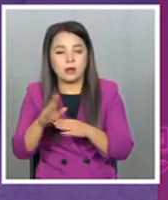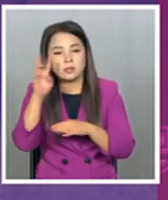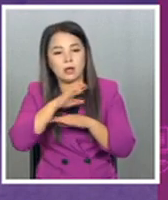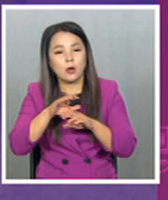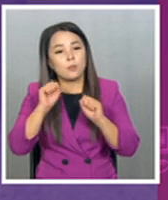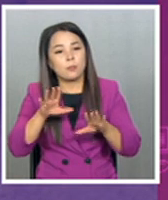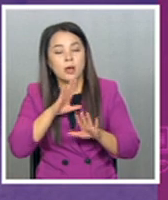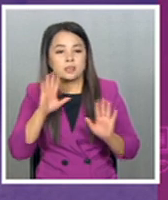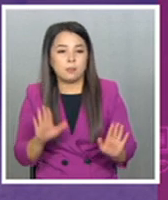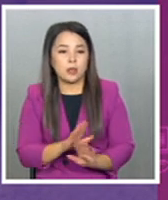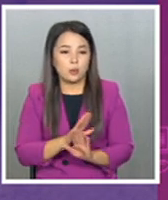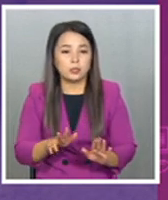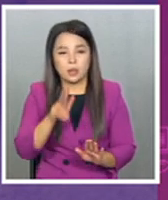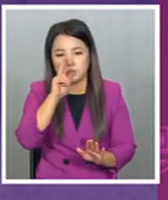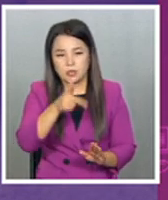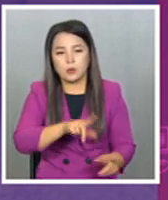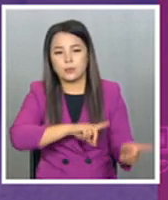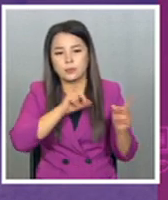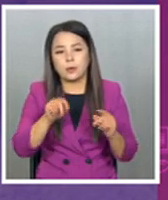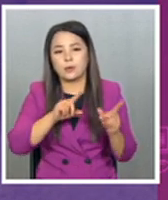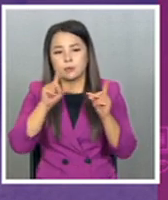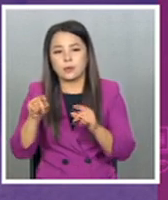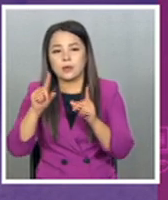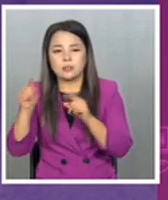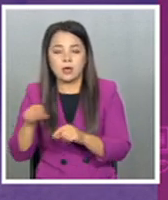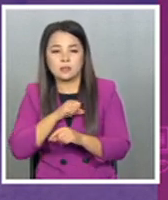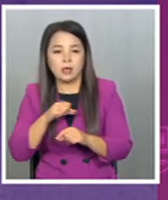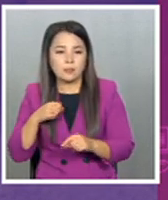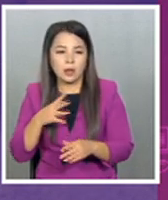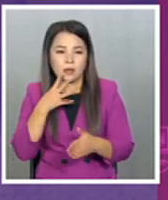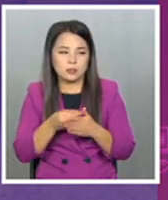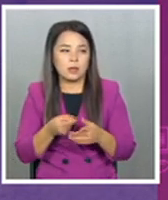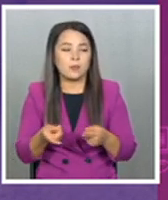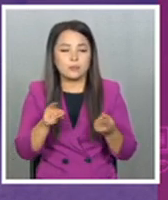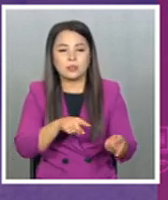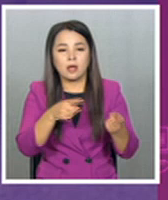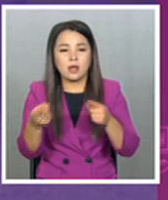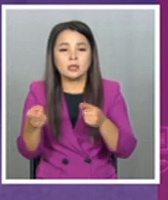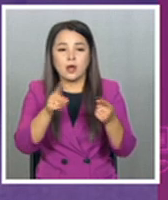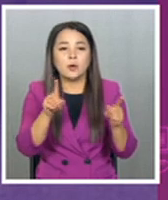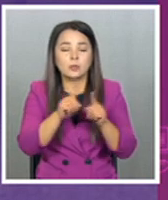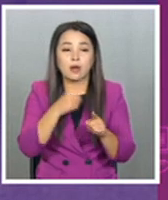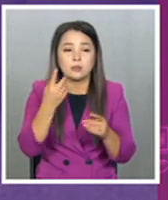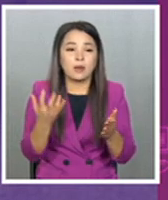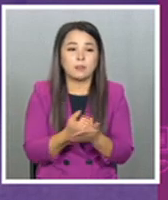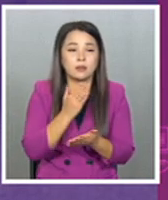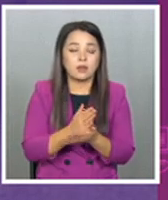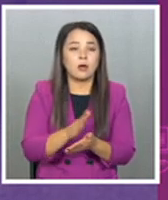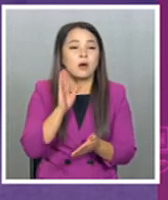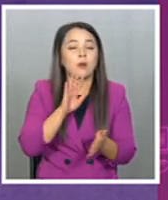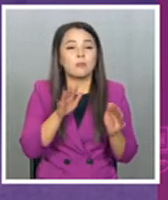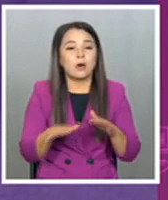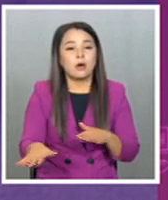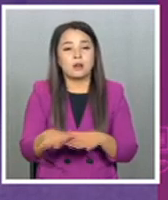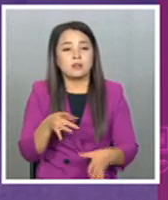запоет». 3 года кочевал император с птицей по своим владениям. Наконец достигли они одного болотца. Вокруг